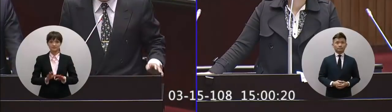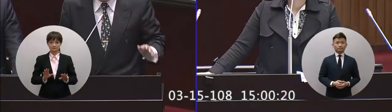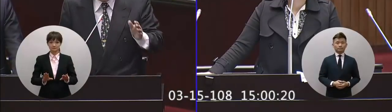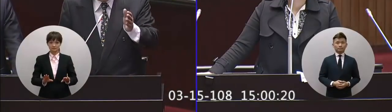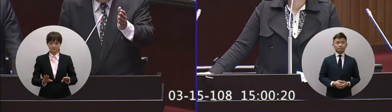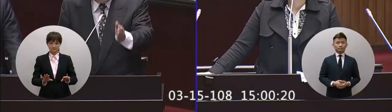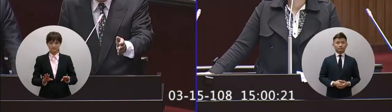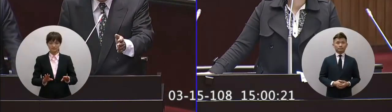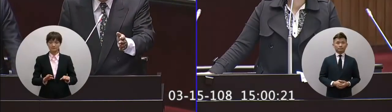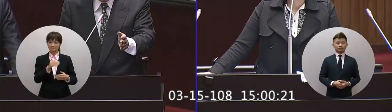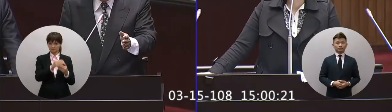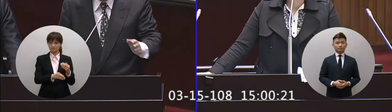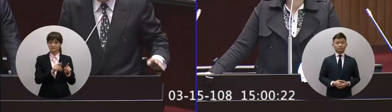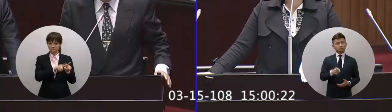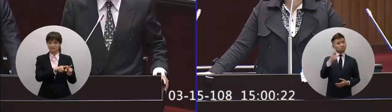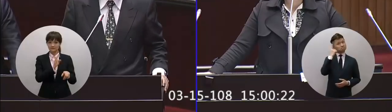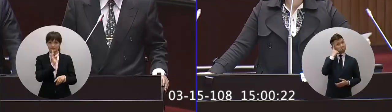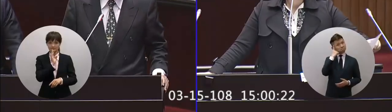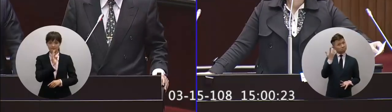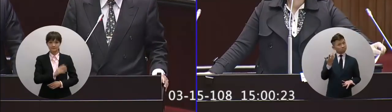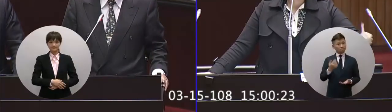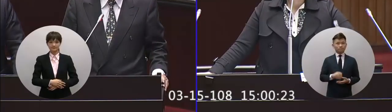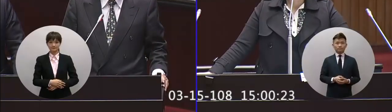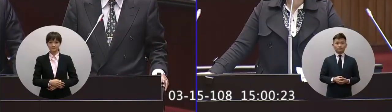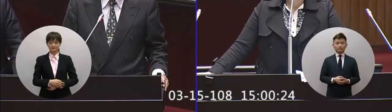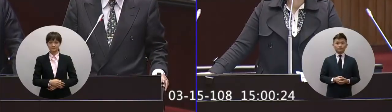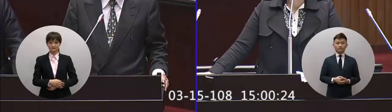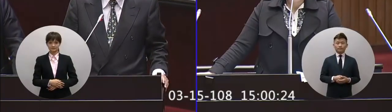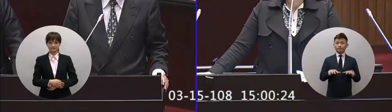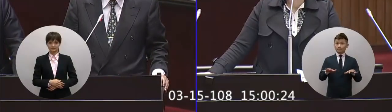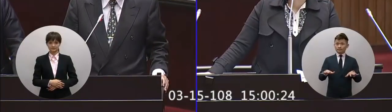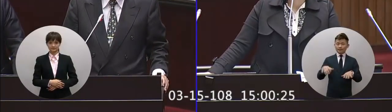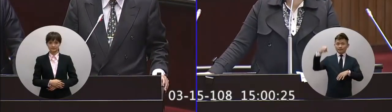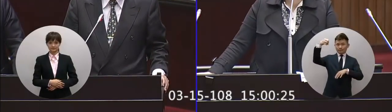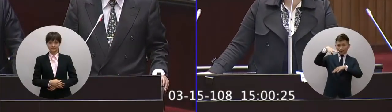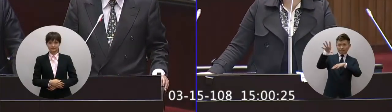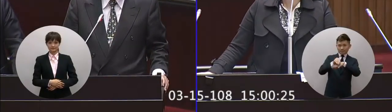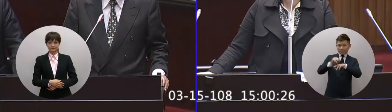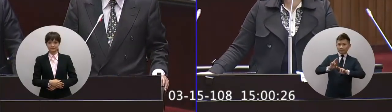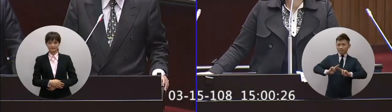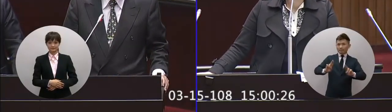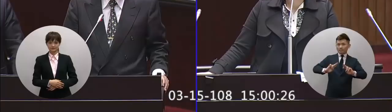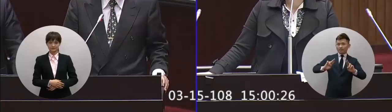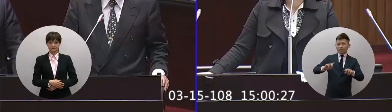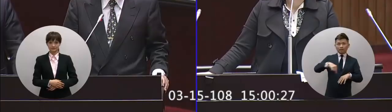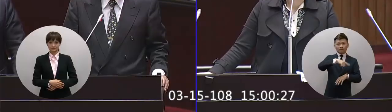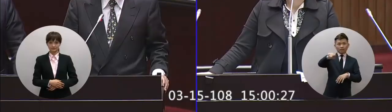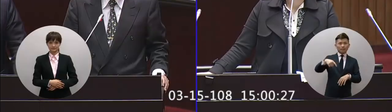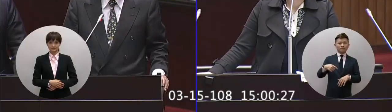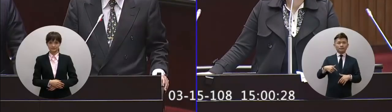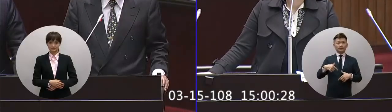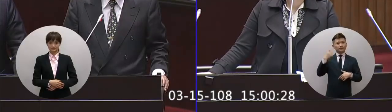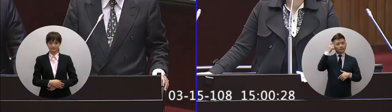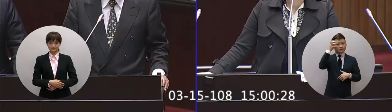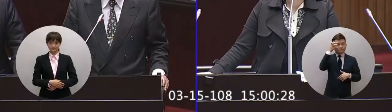这样的机制来收费。 那你觉得现在在这个有关于太阳能这个产业，他们的声音是什么